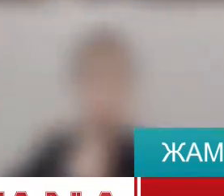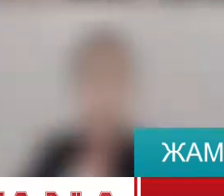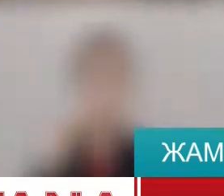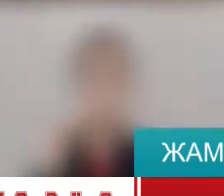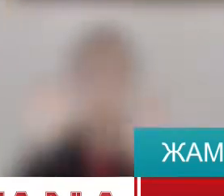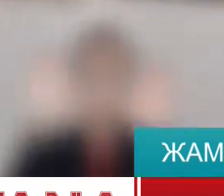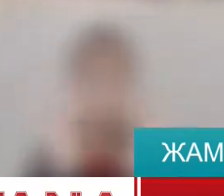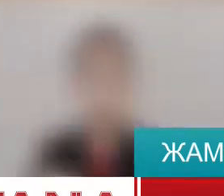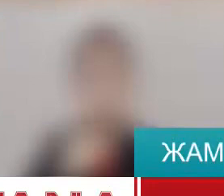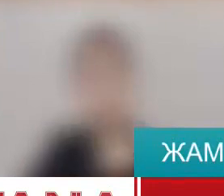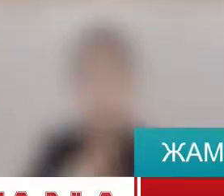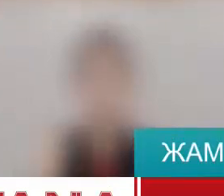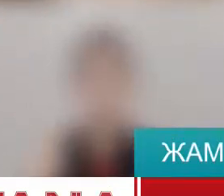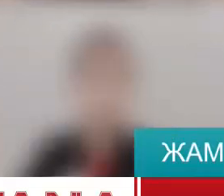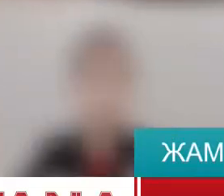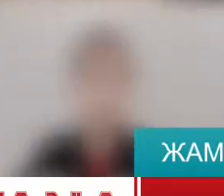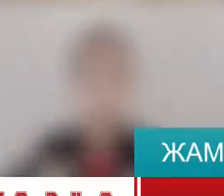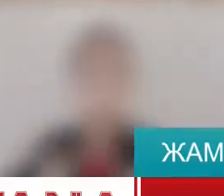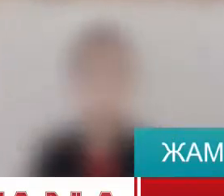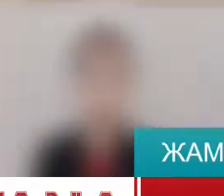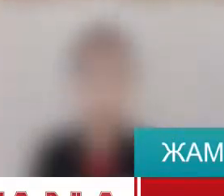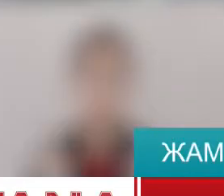Айта кетейік, биыл бірнеше өңірінде құрамында алтыны бар